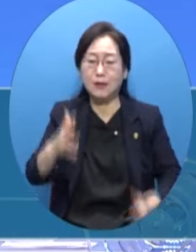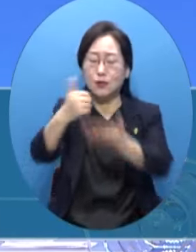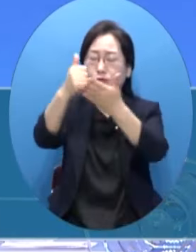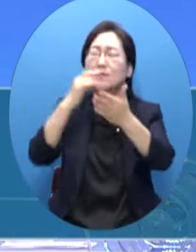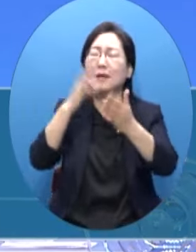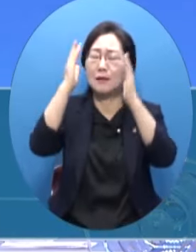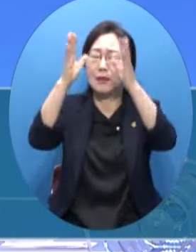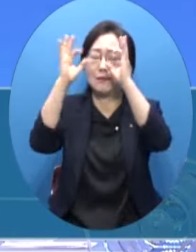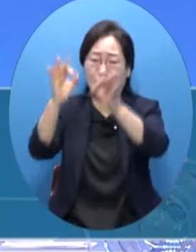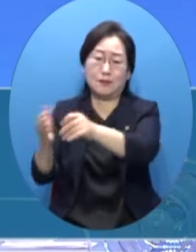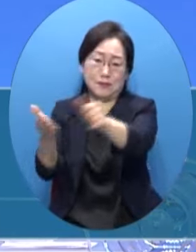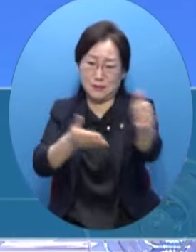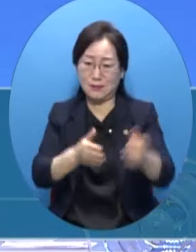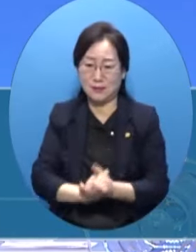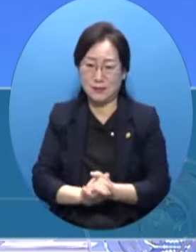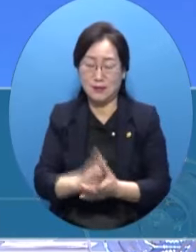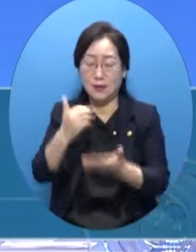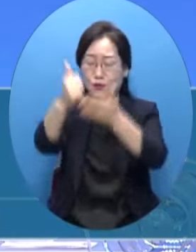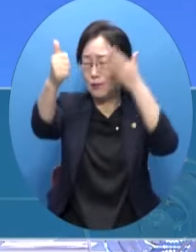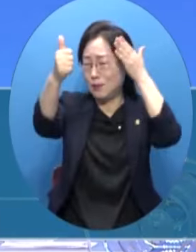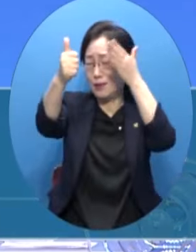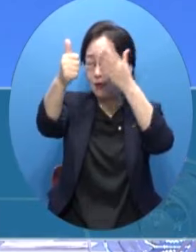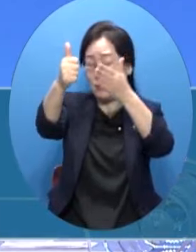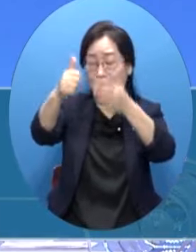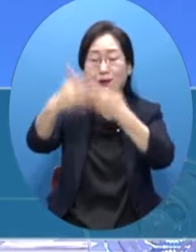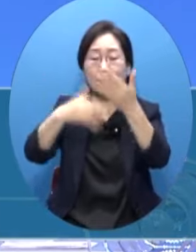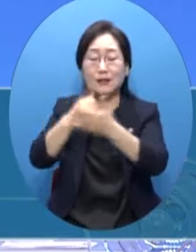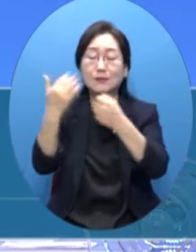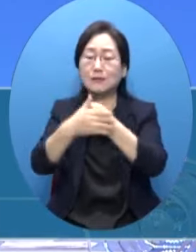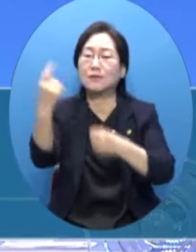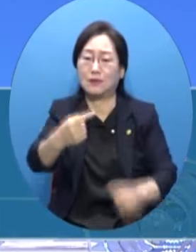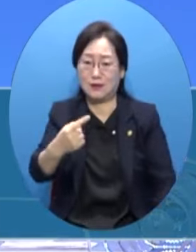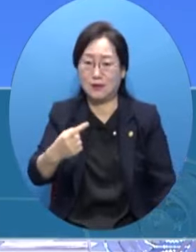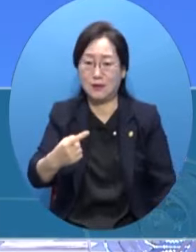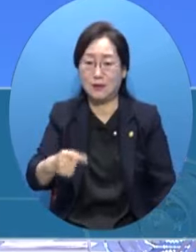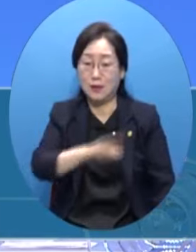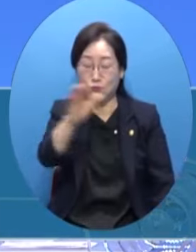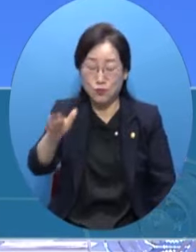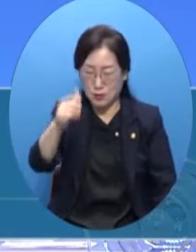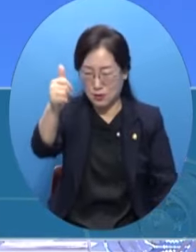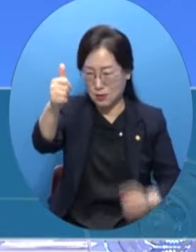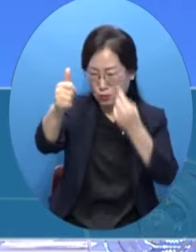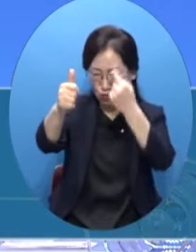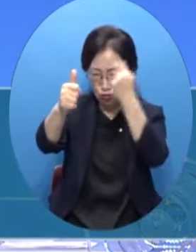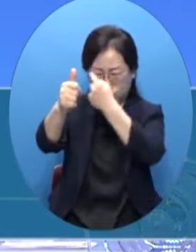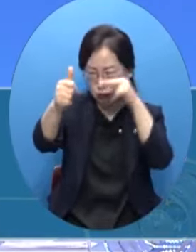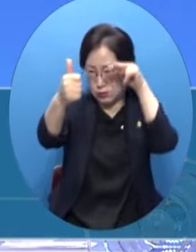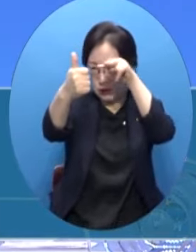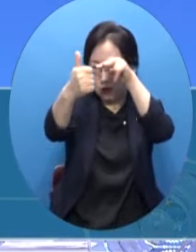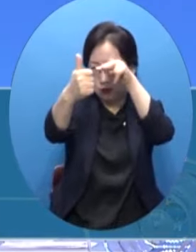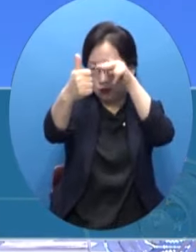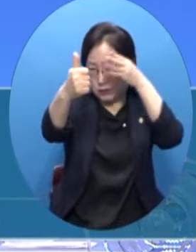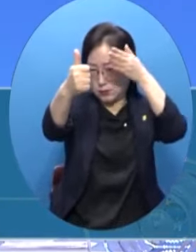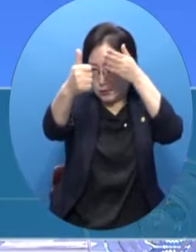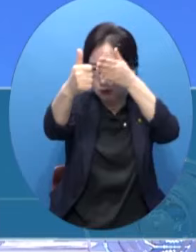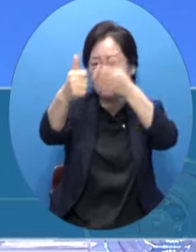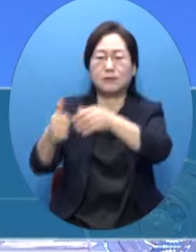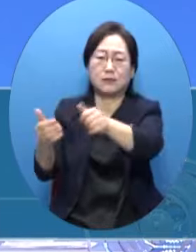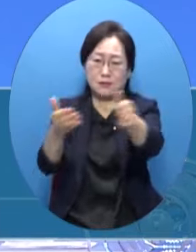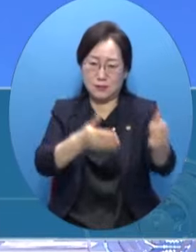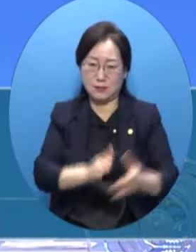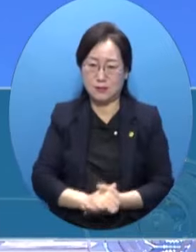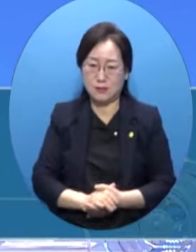주님만 바라보아야 되는 것입니다. 주님만 바라보고 나갈 때 하나님의 은혜가 임합니다. 우리 시선을 딱 주님께 고정시켜야 되는